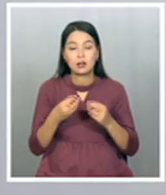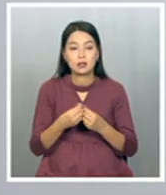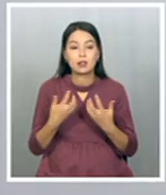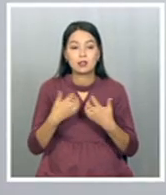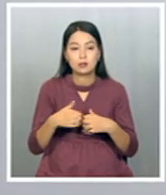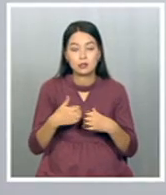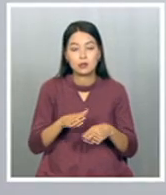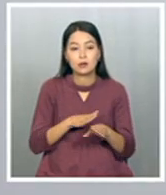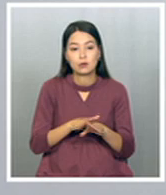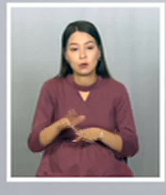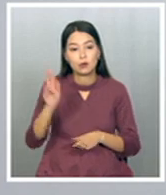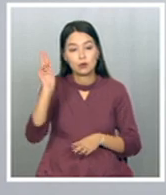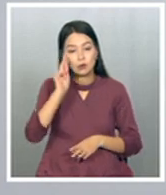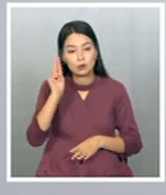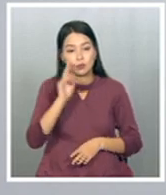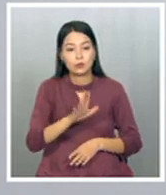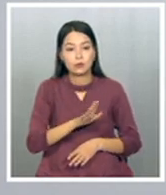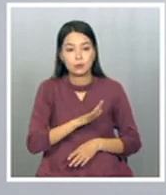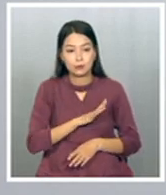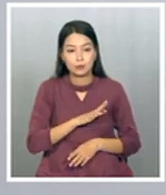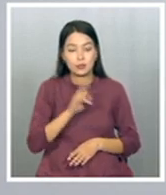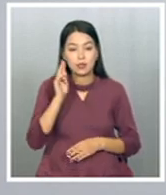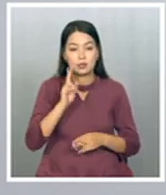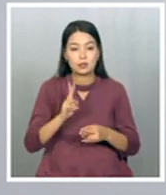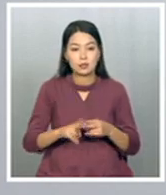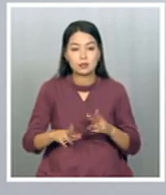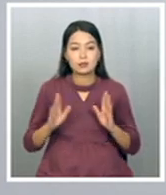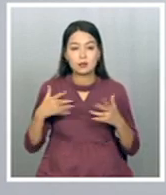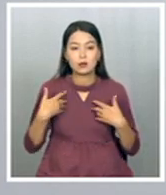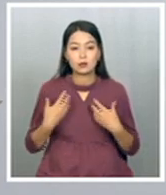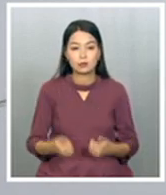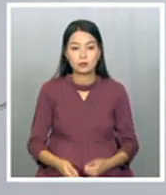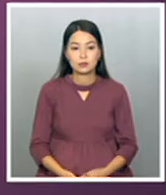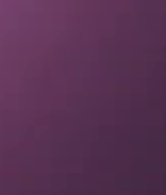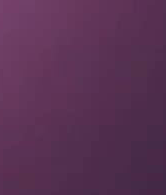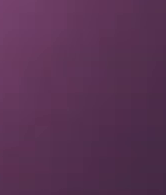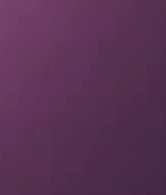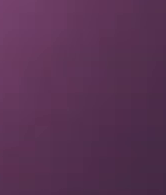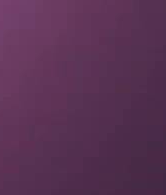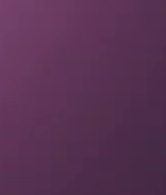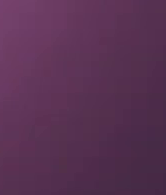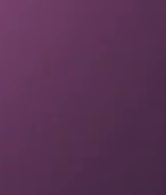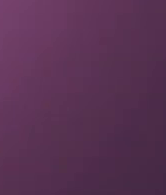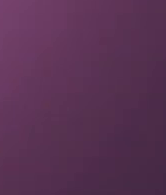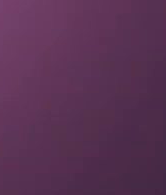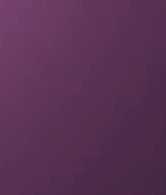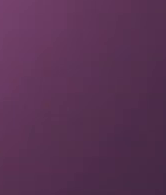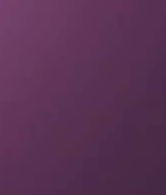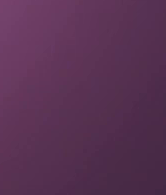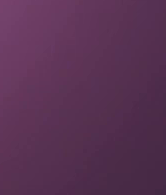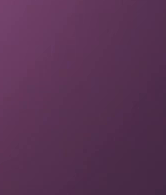шығаруда қолдануды үйрендіңіздер. Сабағымыз аяқталды. Сау болыңыздар!